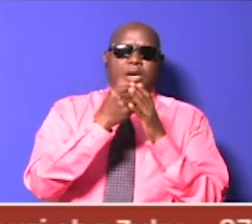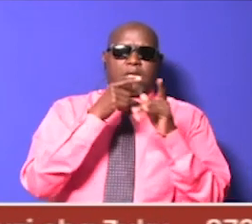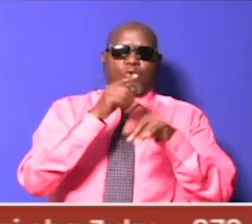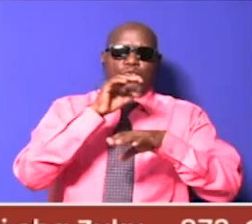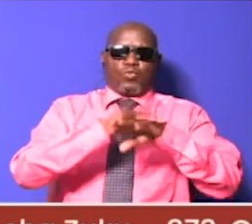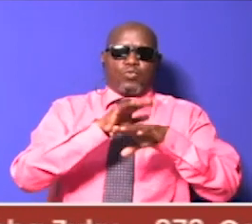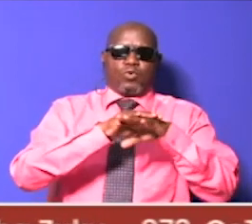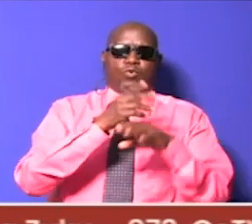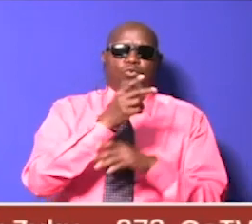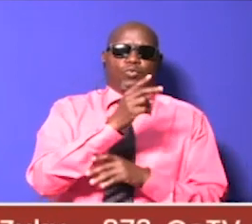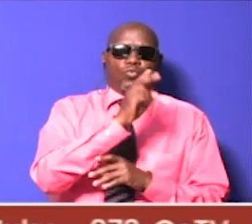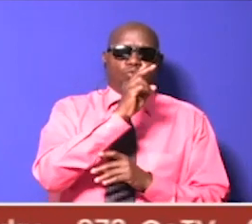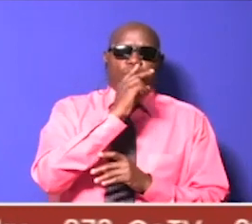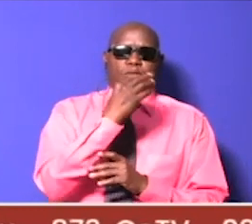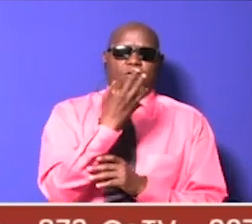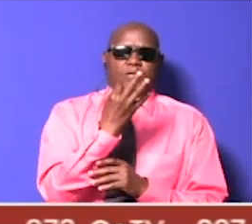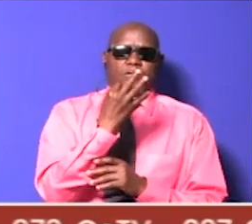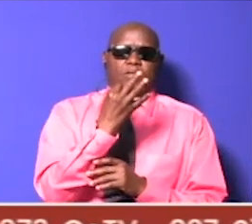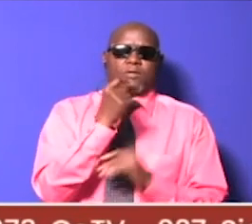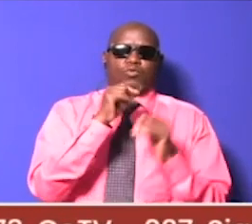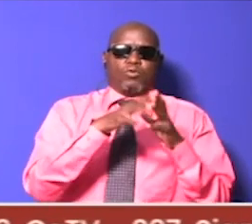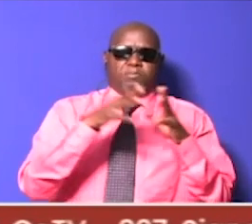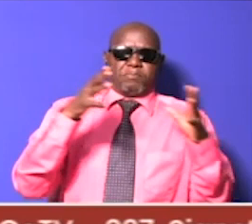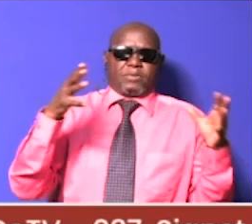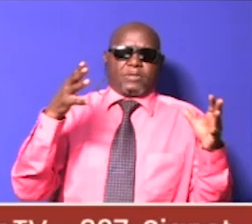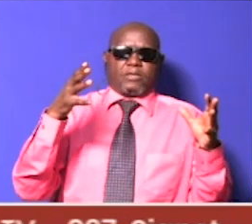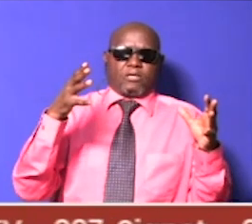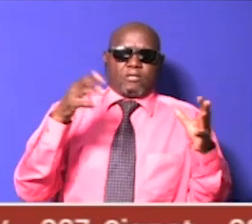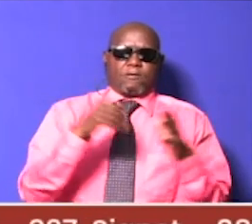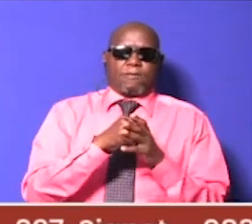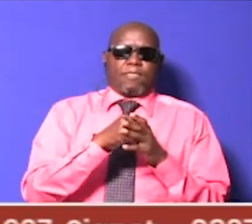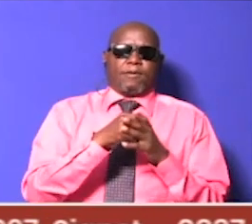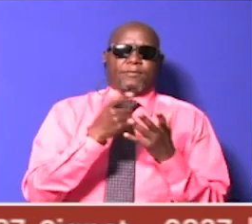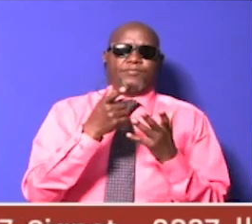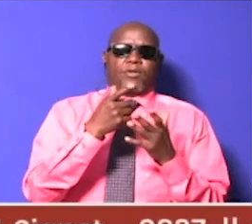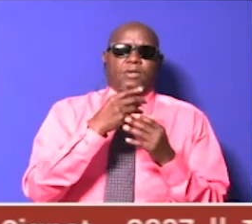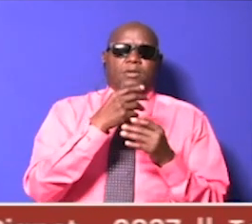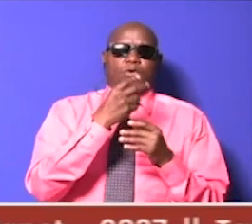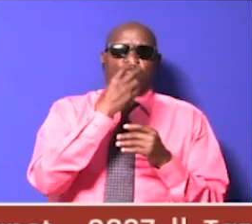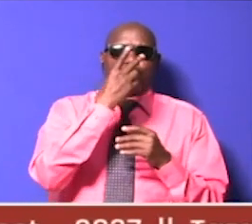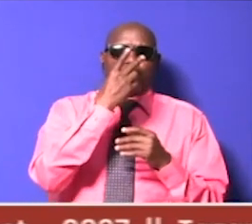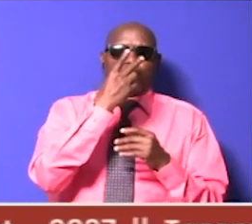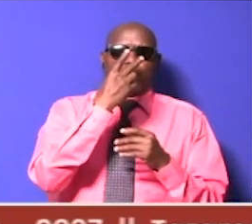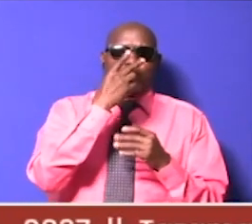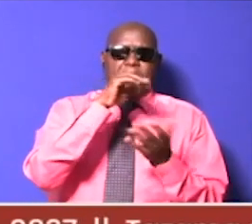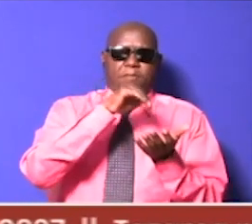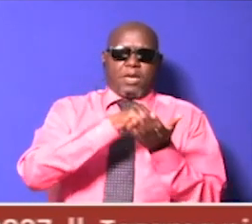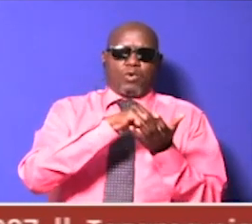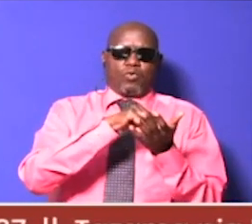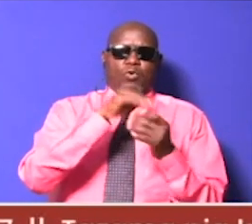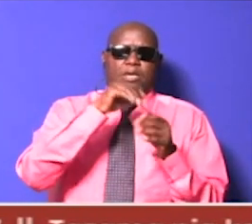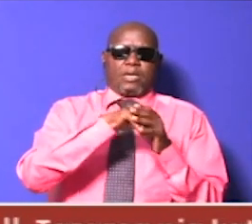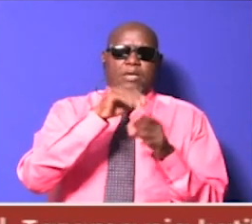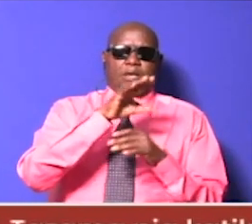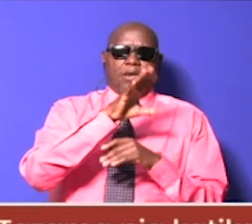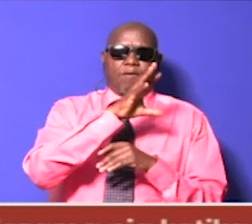wa 2023 kwa ukubwa wa ukanda katika kitengo cha abiria chini ya milioni mbili kwa mwaka kwa Afrika.